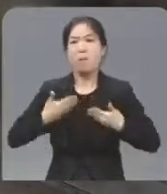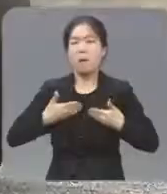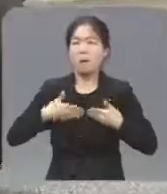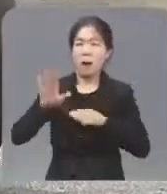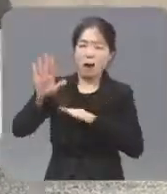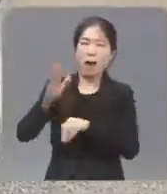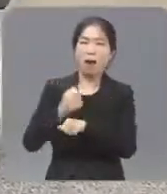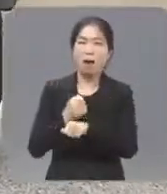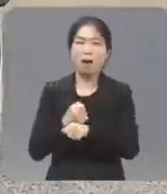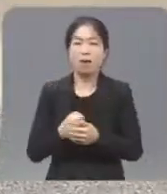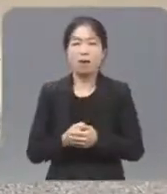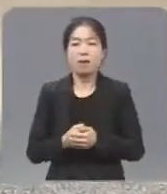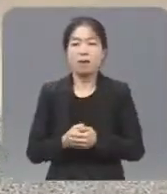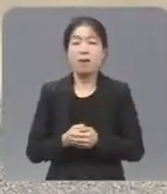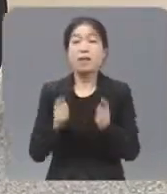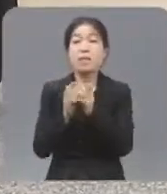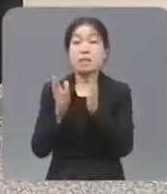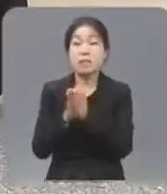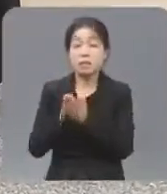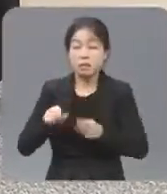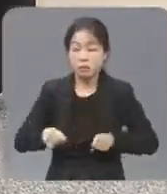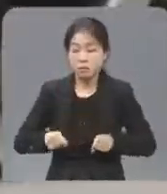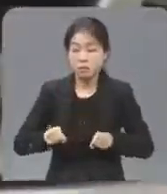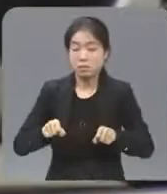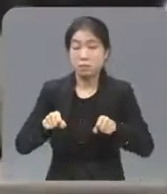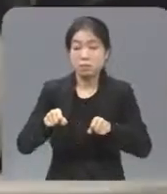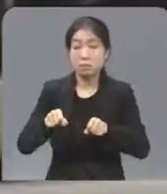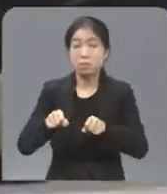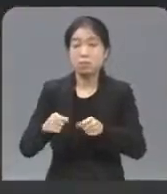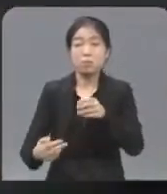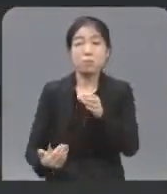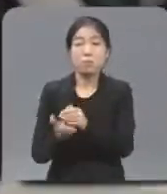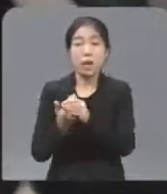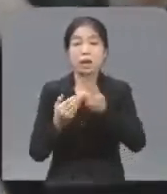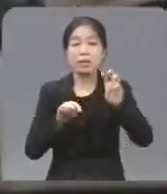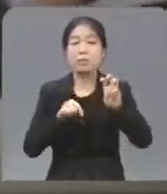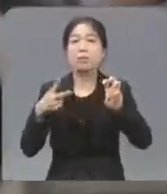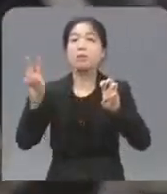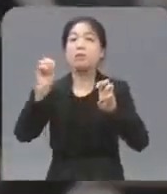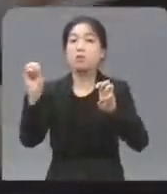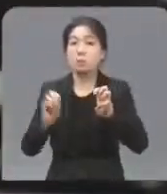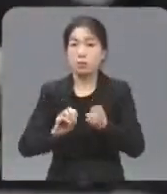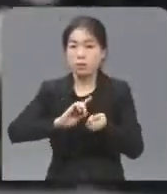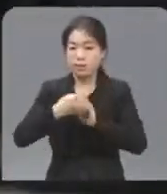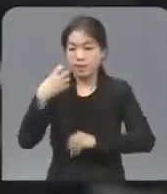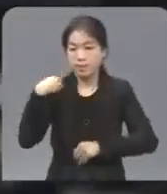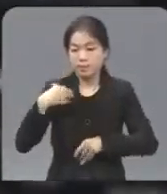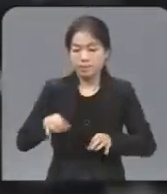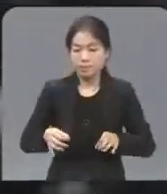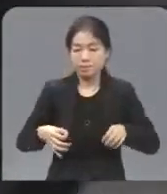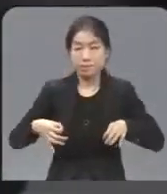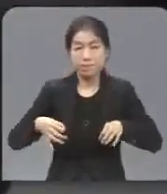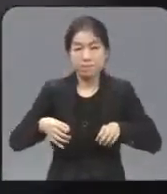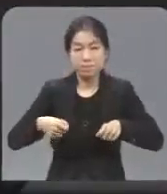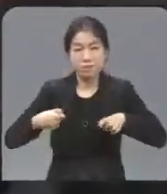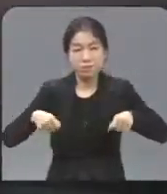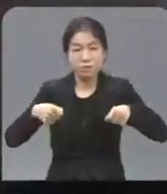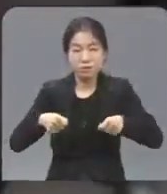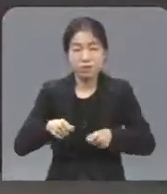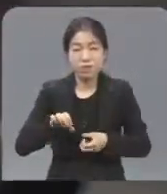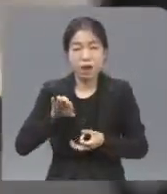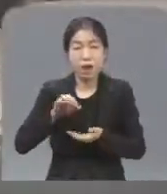실제 가게에서 직접 배달하는 오토바이 사고 일은 30.2% 였지만 배달 대행 오토바이 사고 이름 210